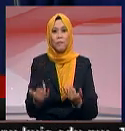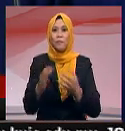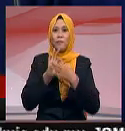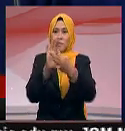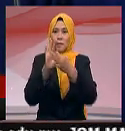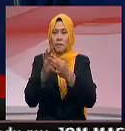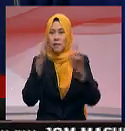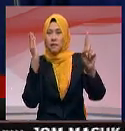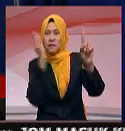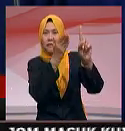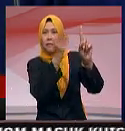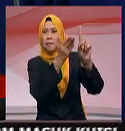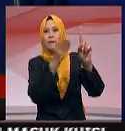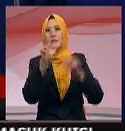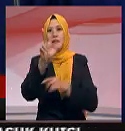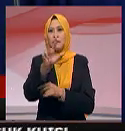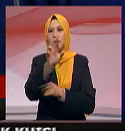ini mensasarkan